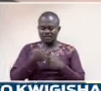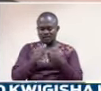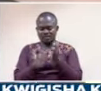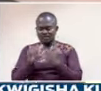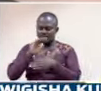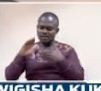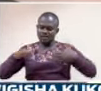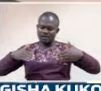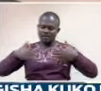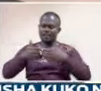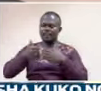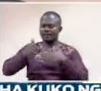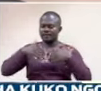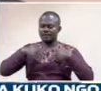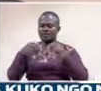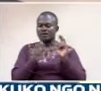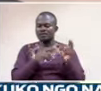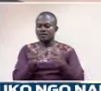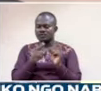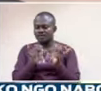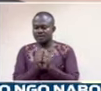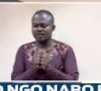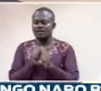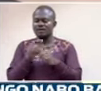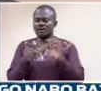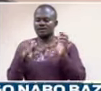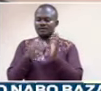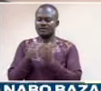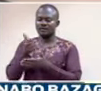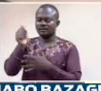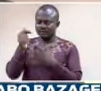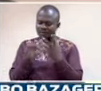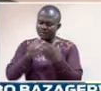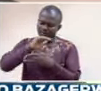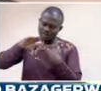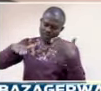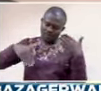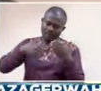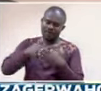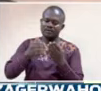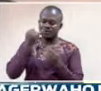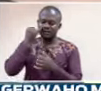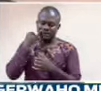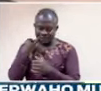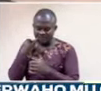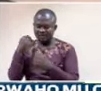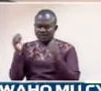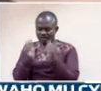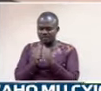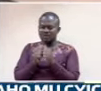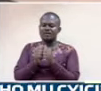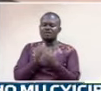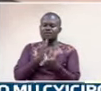byose ari iby'ubuzima bisanzwe ariko n'ibyo ngibyo bikomeye biniga